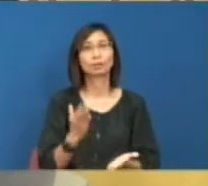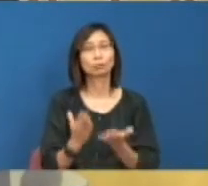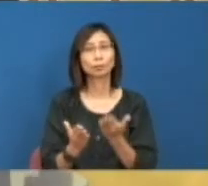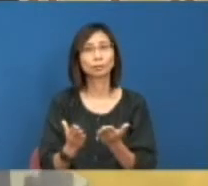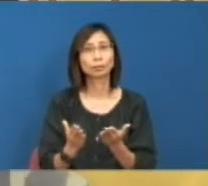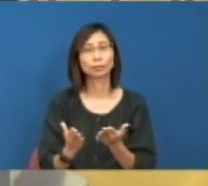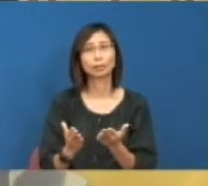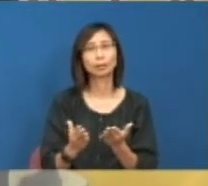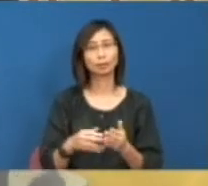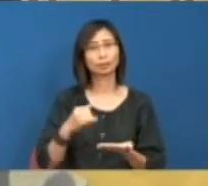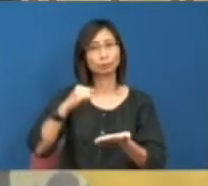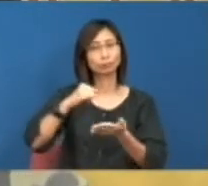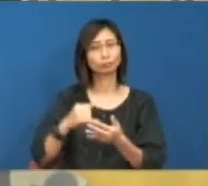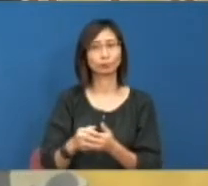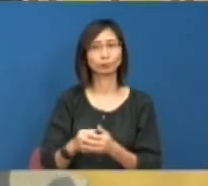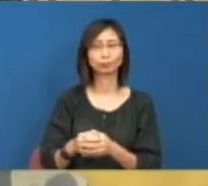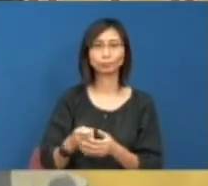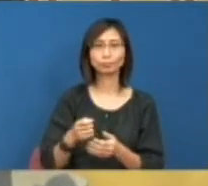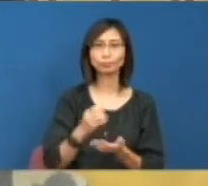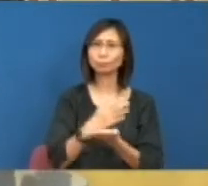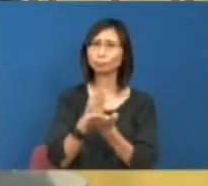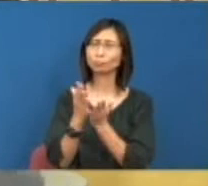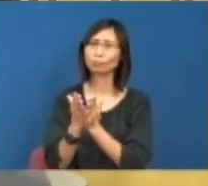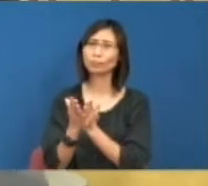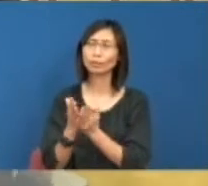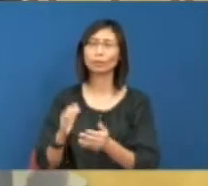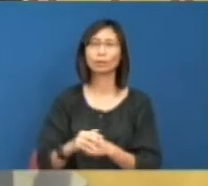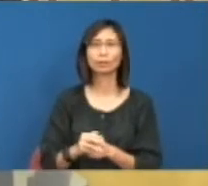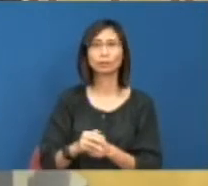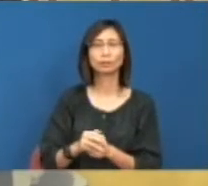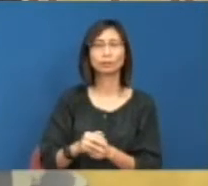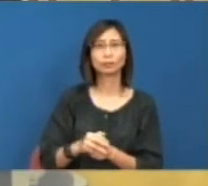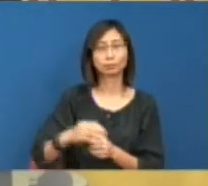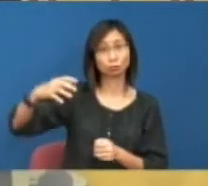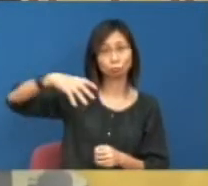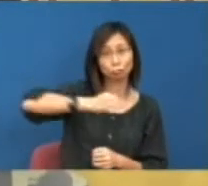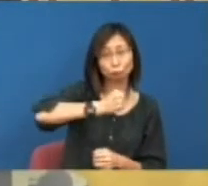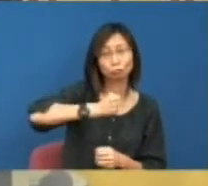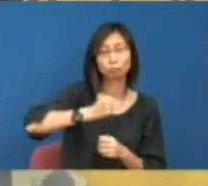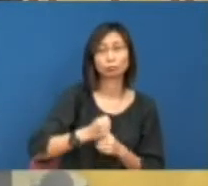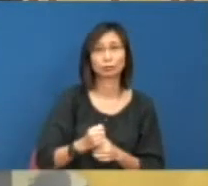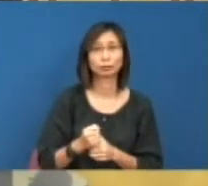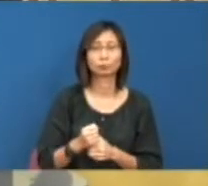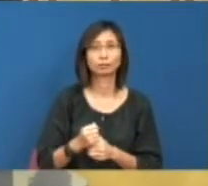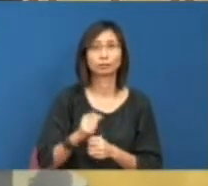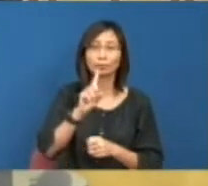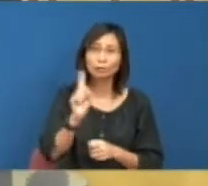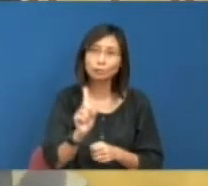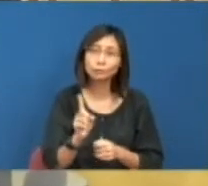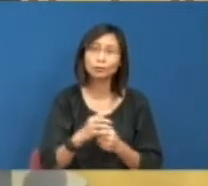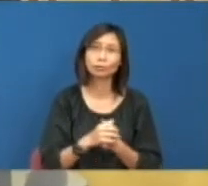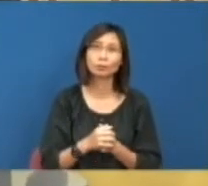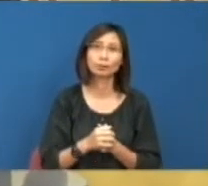慈善機構啊，這樣那樣啊，其實都是一個權力的系統。這個權力的系統怎